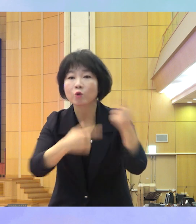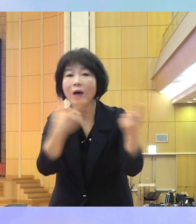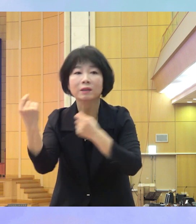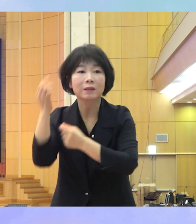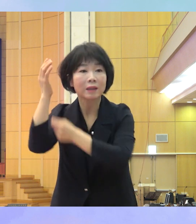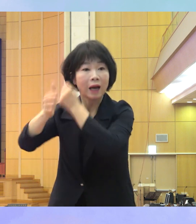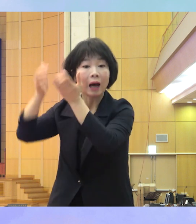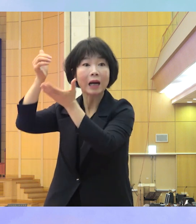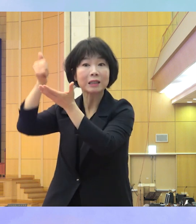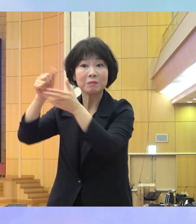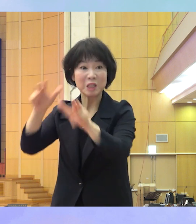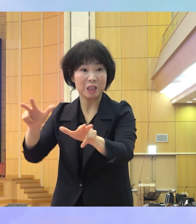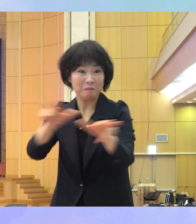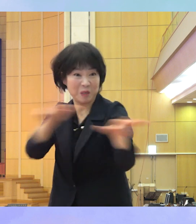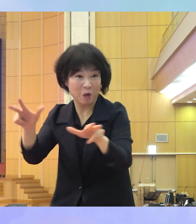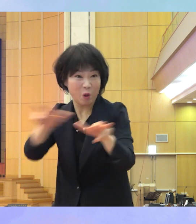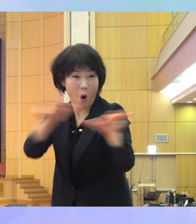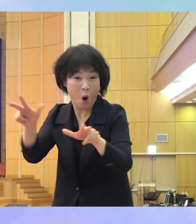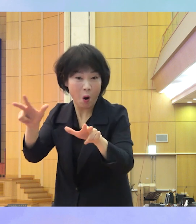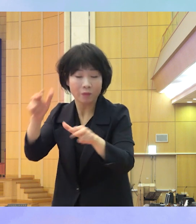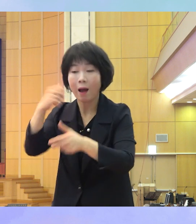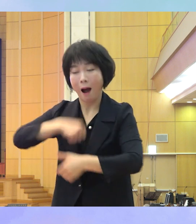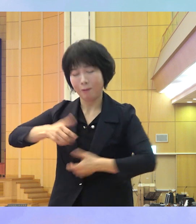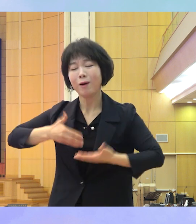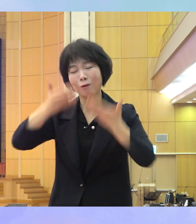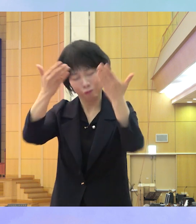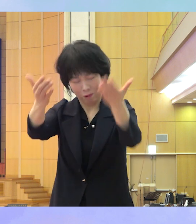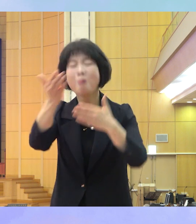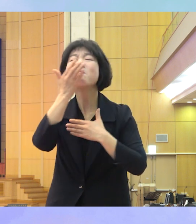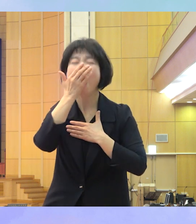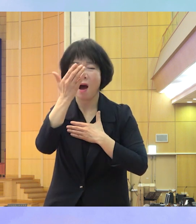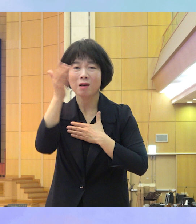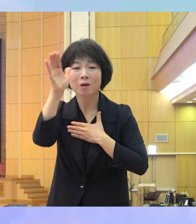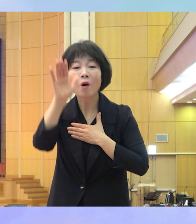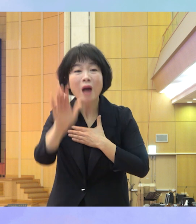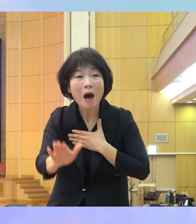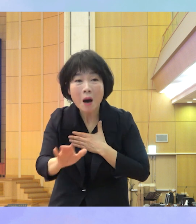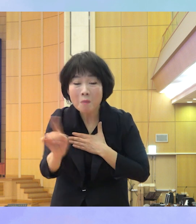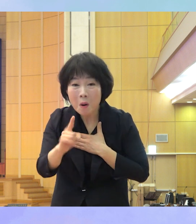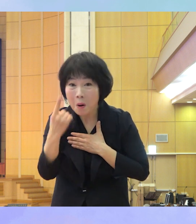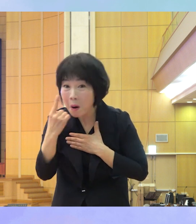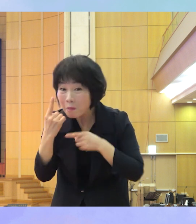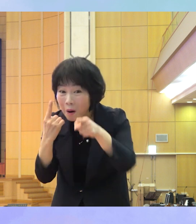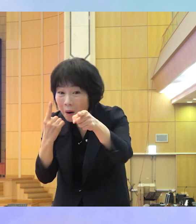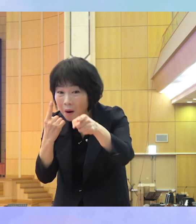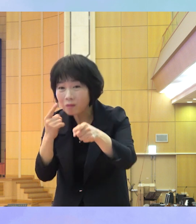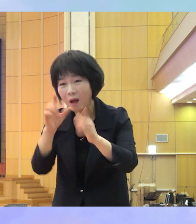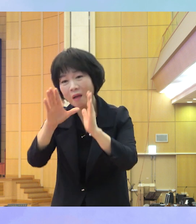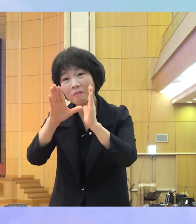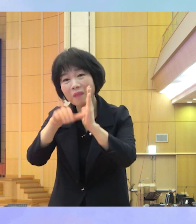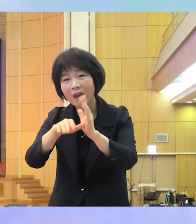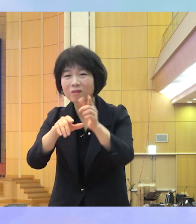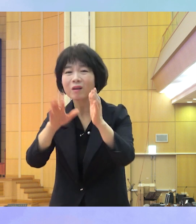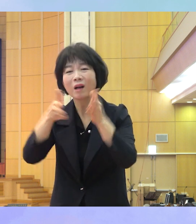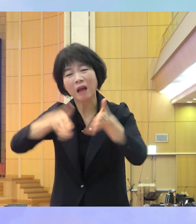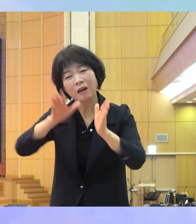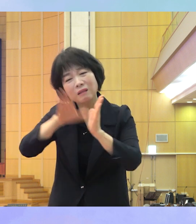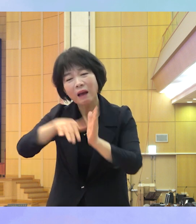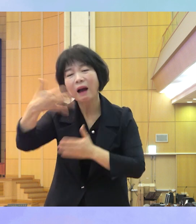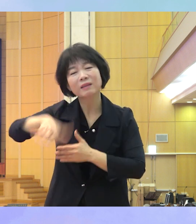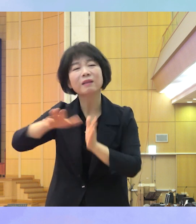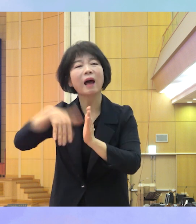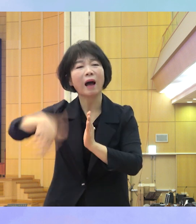당장이라도 아들을 줄 수 있지만 뭐에 따라? 때를